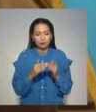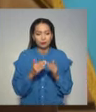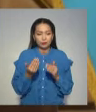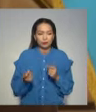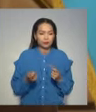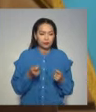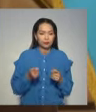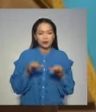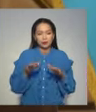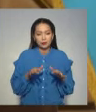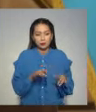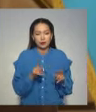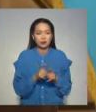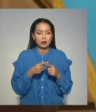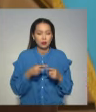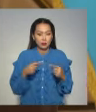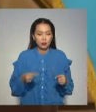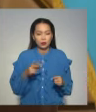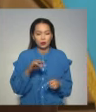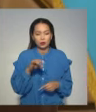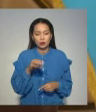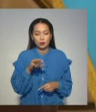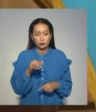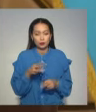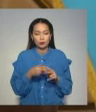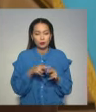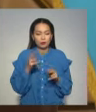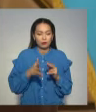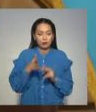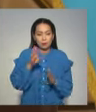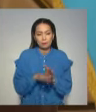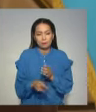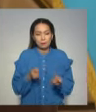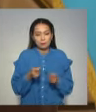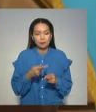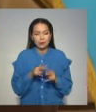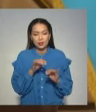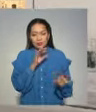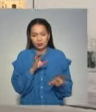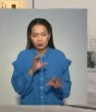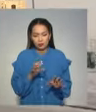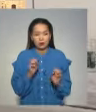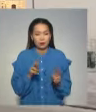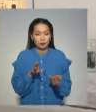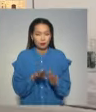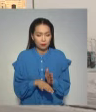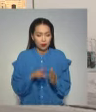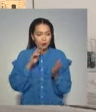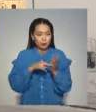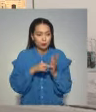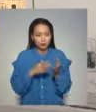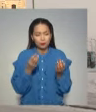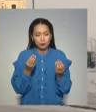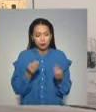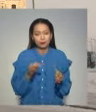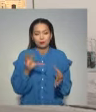управления объектом кондоминиума. Это позволит не оставлять многоэтажки без управления и содержания. Кроме этого, планируется